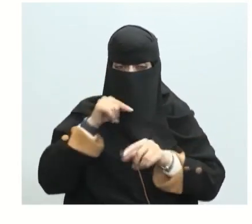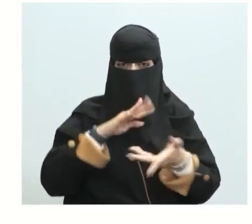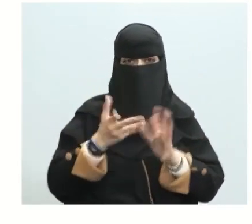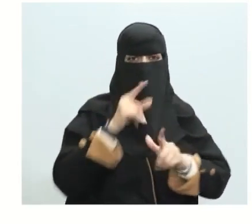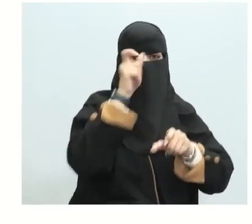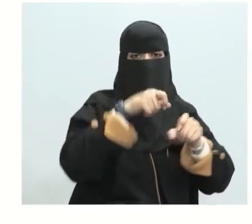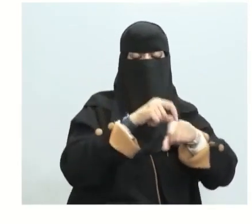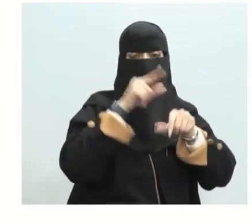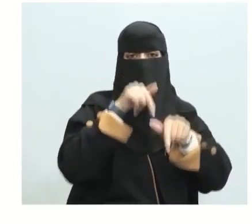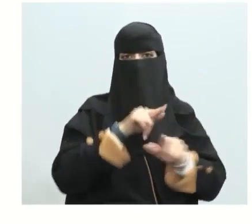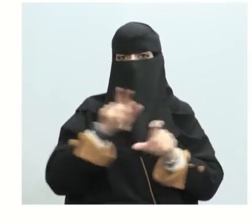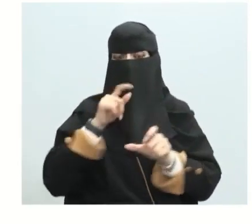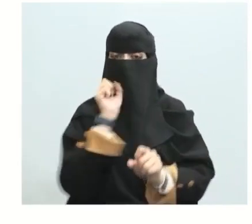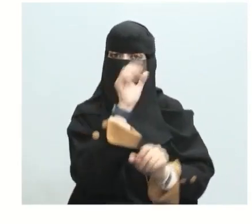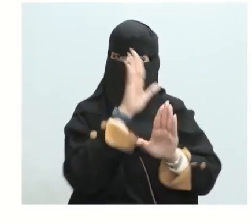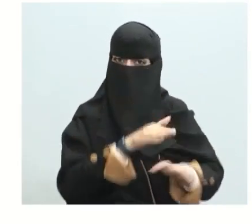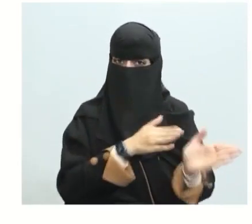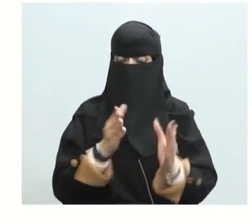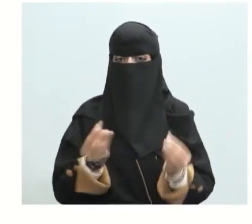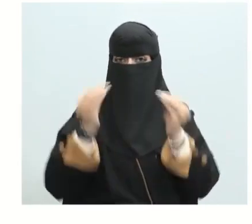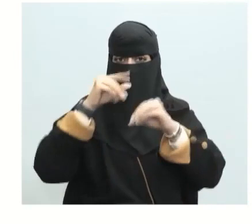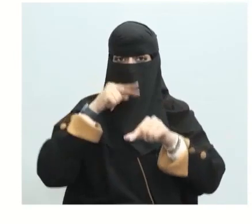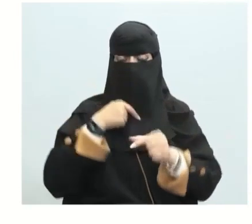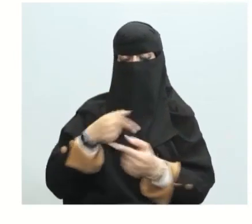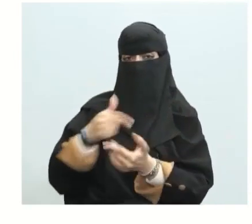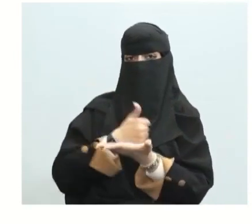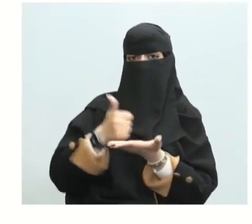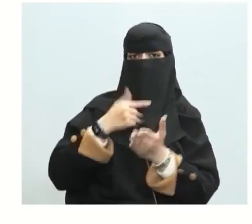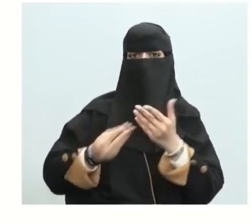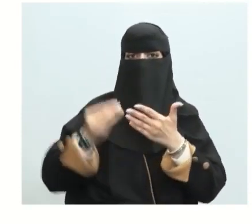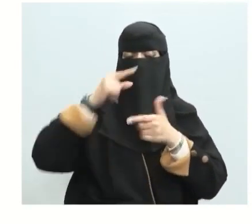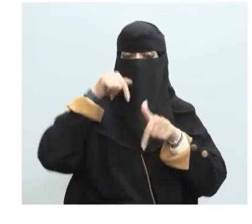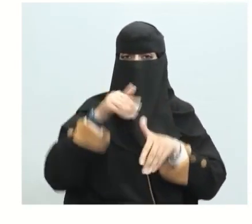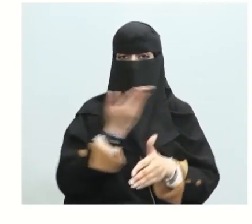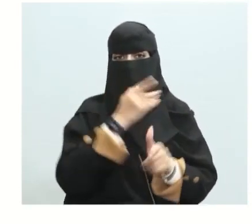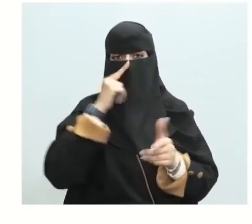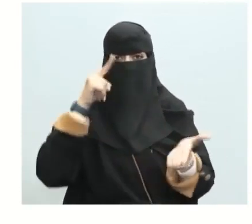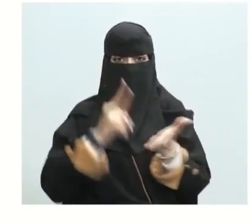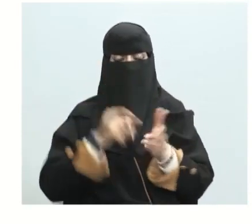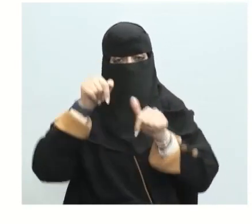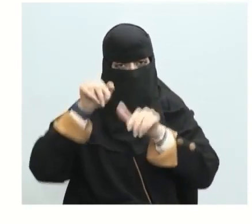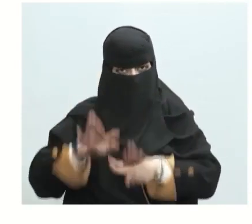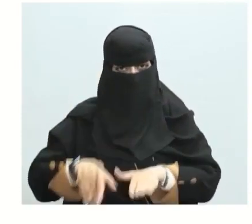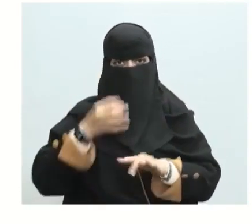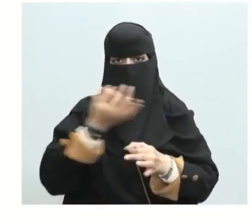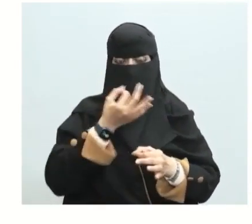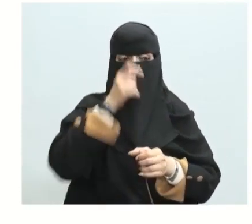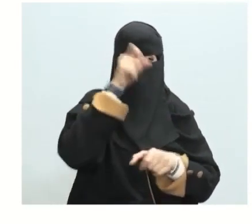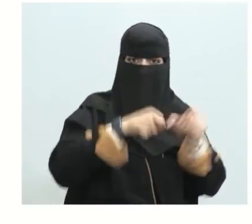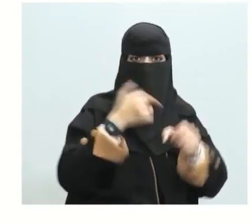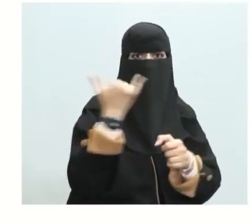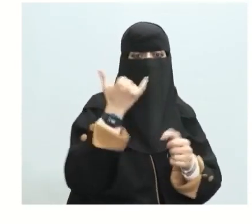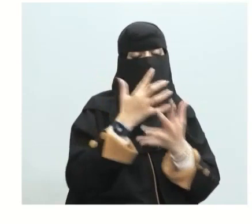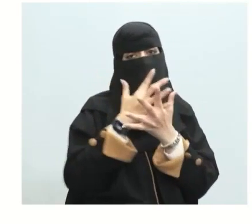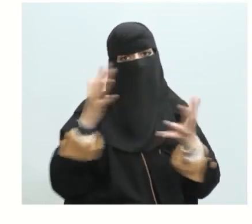المحادثه وابرز الخصائص التي تزيد من لباقه الحديث وتاثيره ان لايجاده الحديث الى الاخرين اهميه